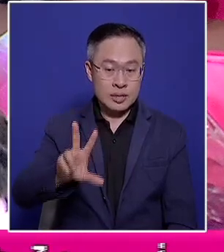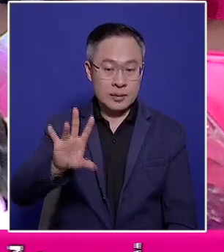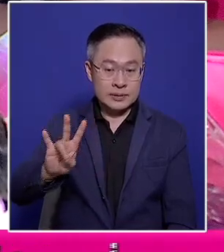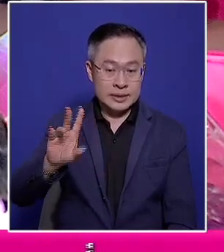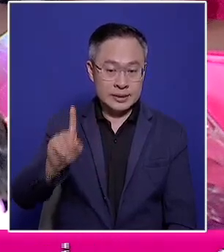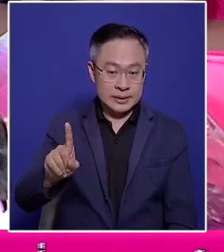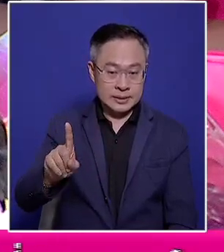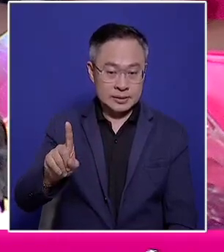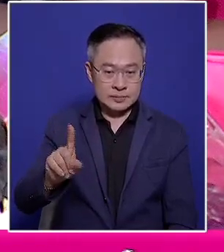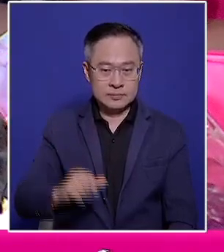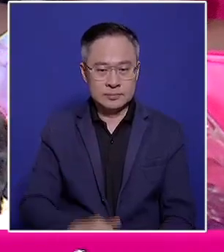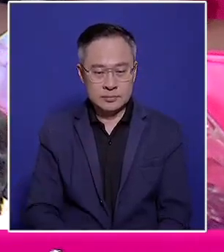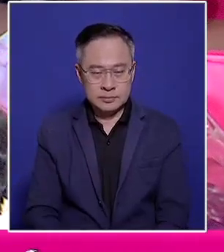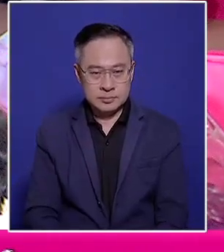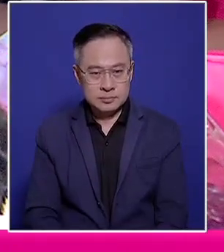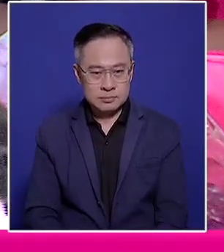371